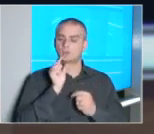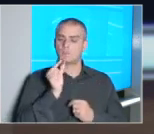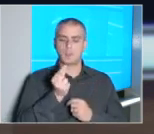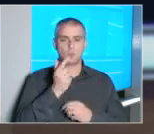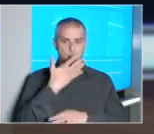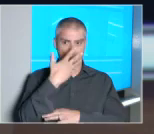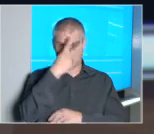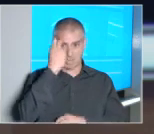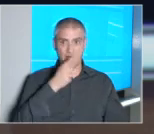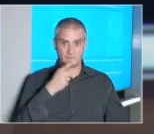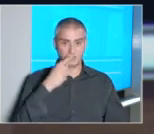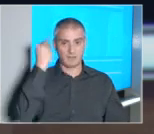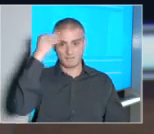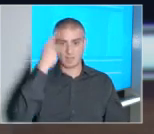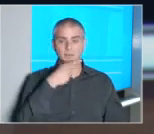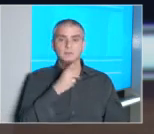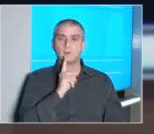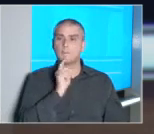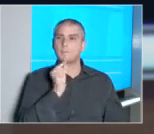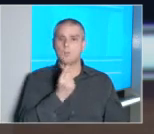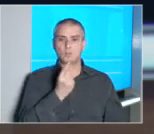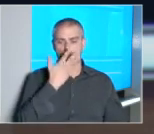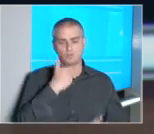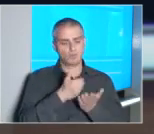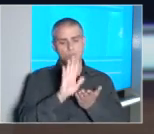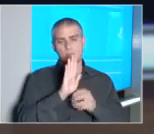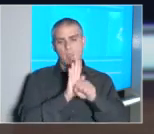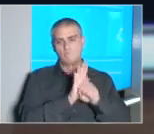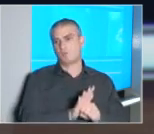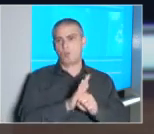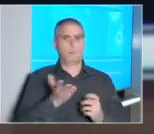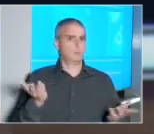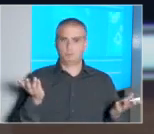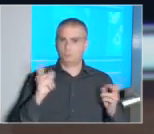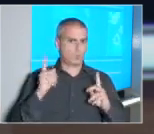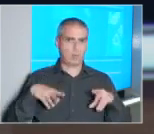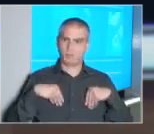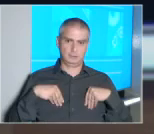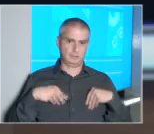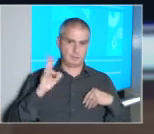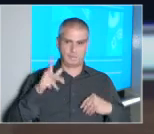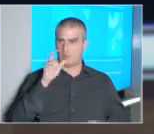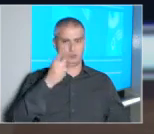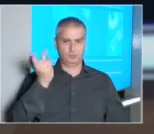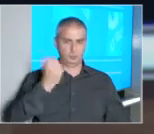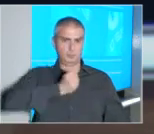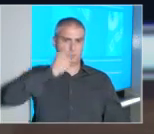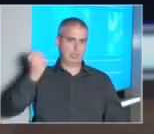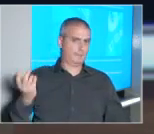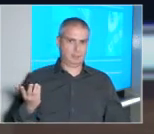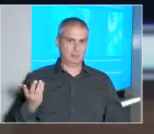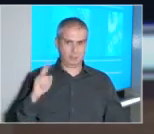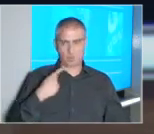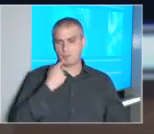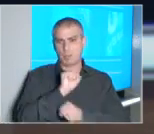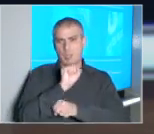לאומי, המיעוט הערבי הפלסטיני, שהוא מיעוט מודר ומקופח. אני חושב שאיש לא חולק על זה, אפילו אנשים שהם מהימין יכולים